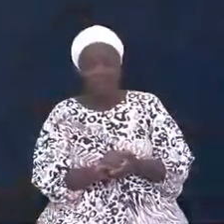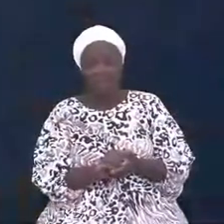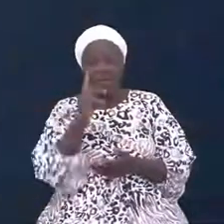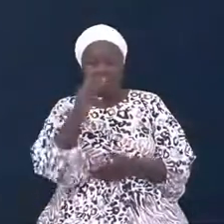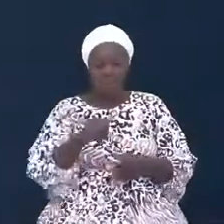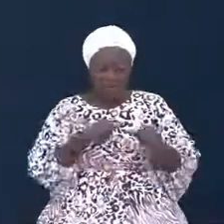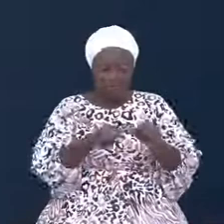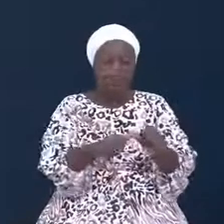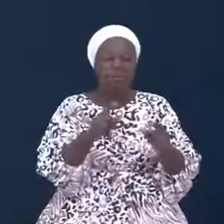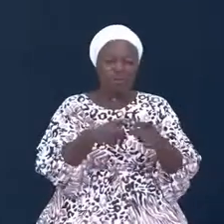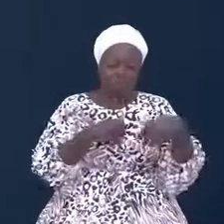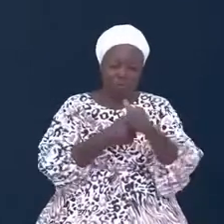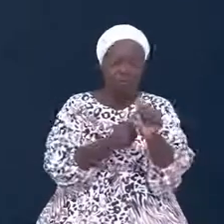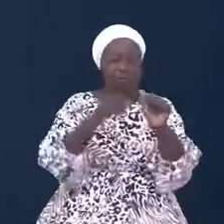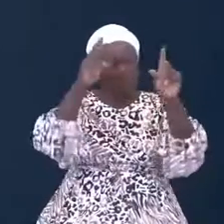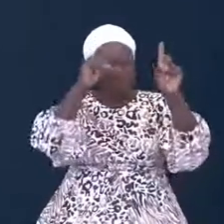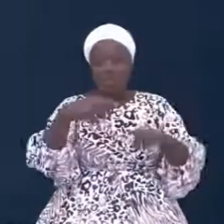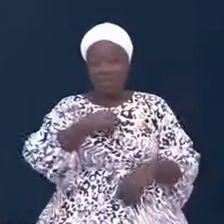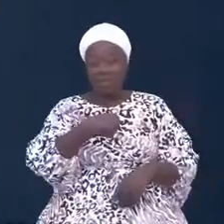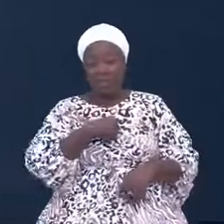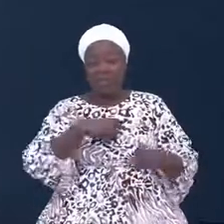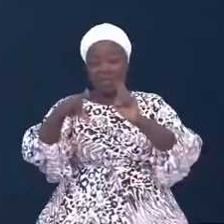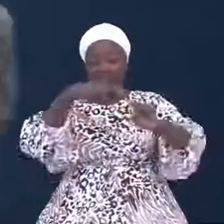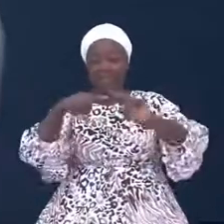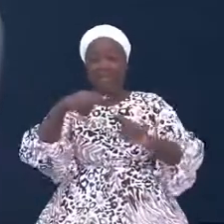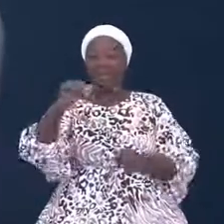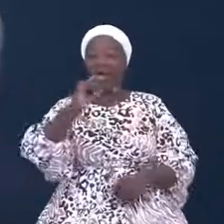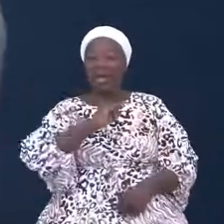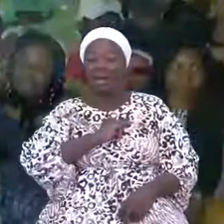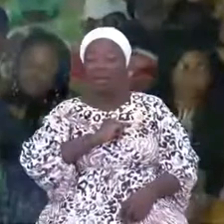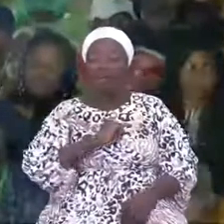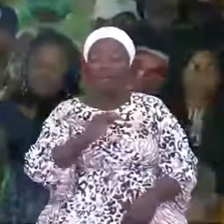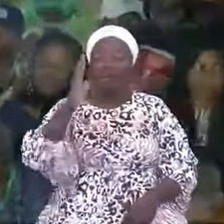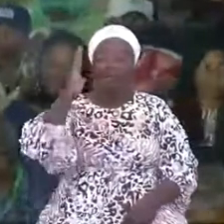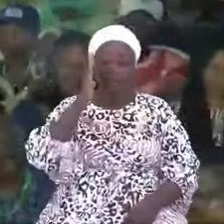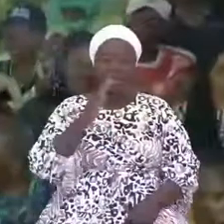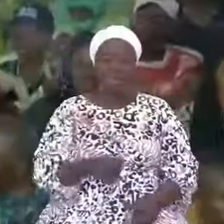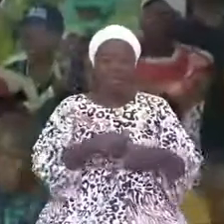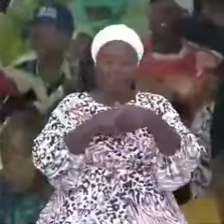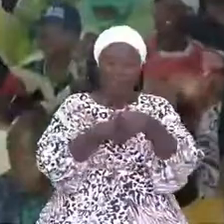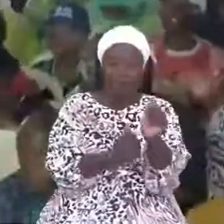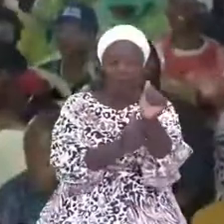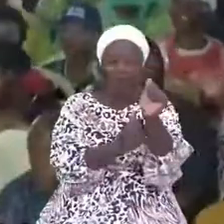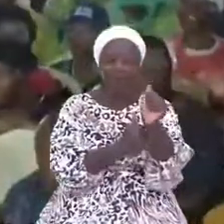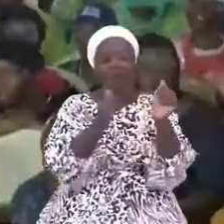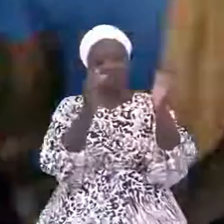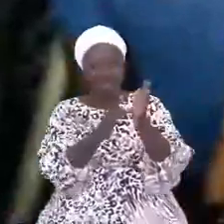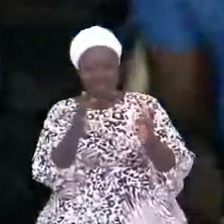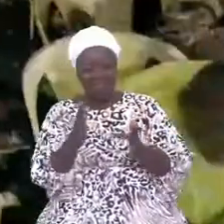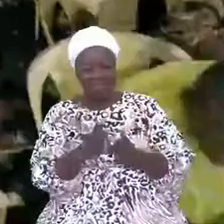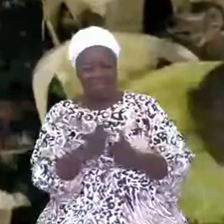venu. Et pour cela, tu continues à le suivre. Je vais suivre Jésus. Je vais